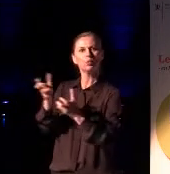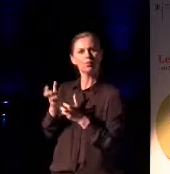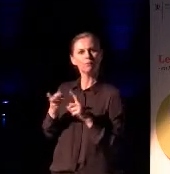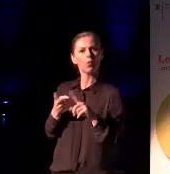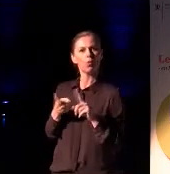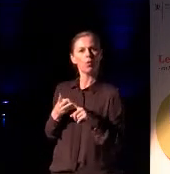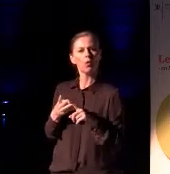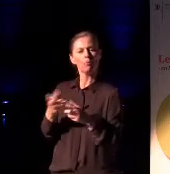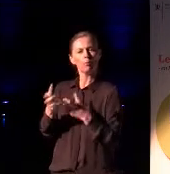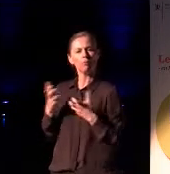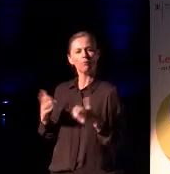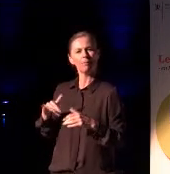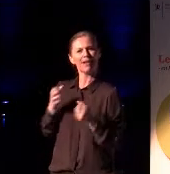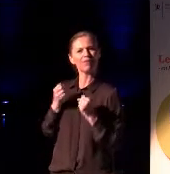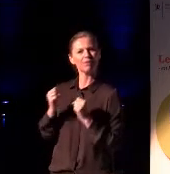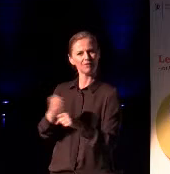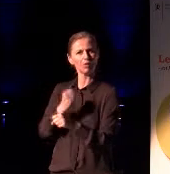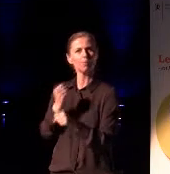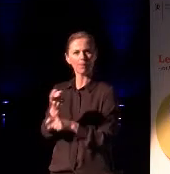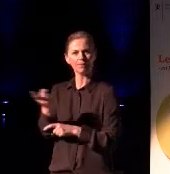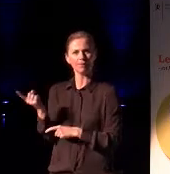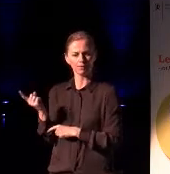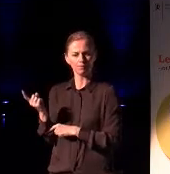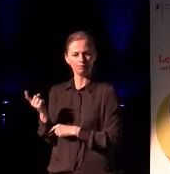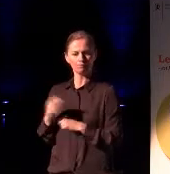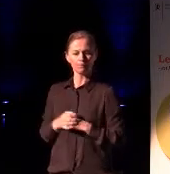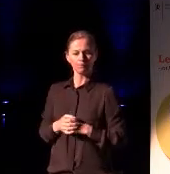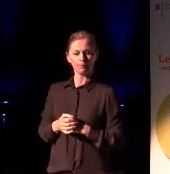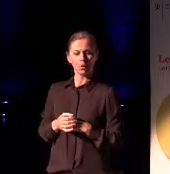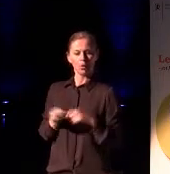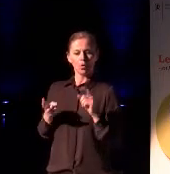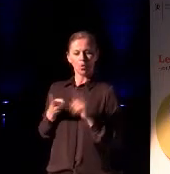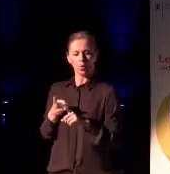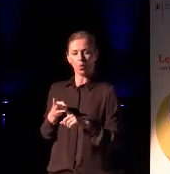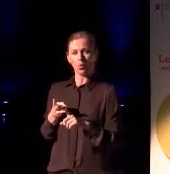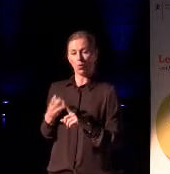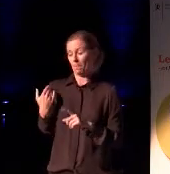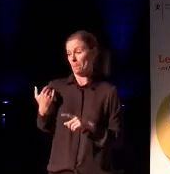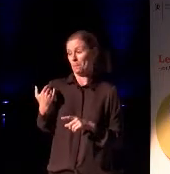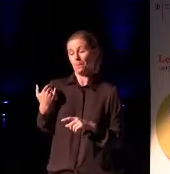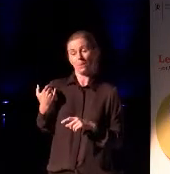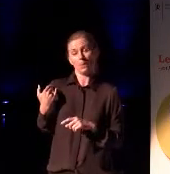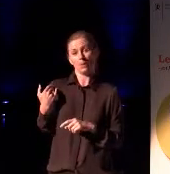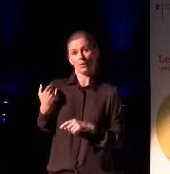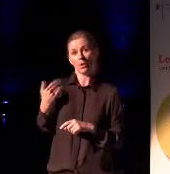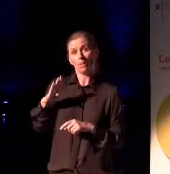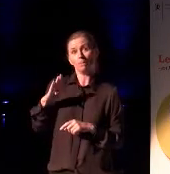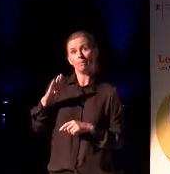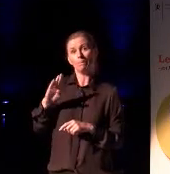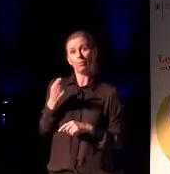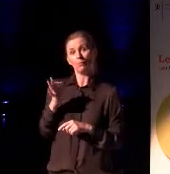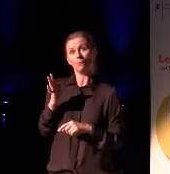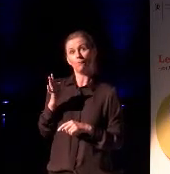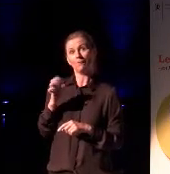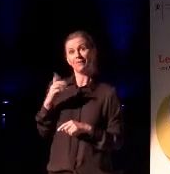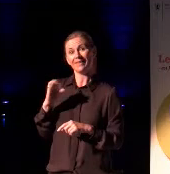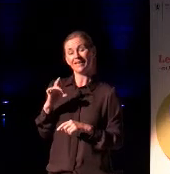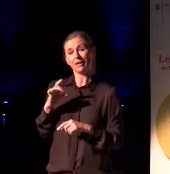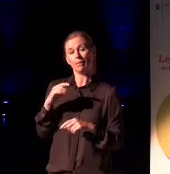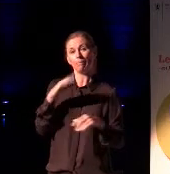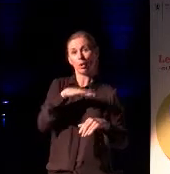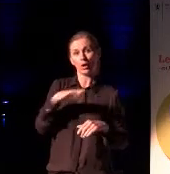og behov for mer effektiv arbeid. Eller når nylig Bufdir, Barne-, Ungdoms-